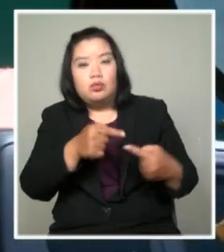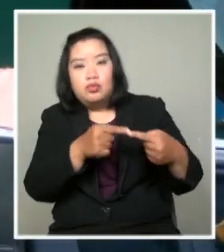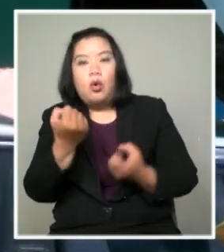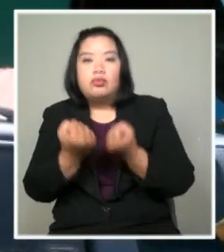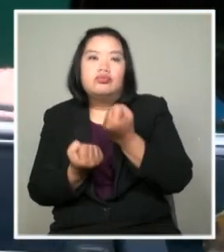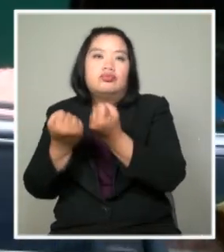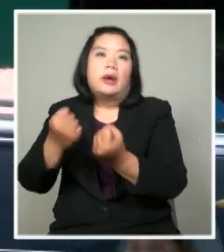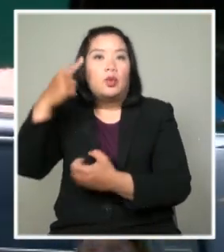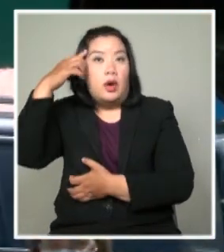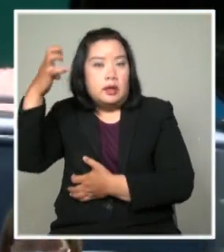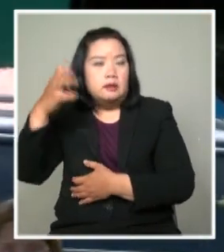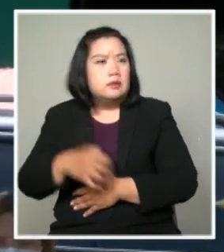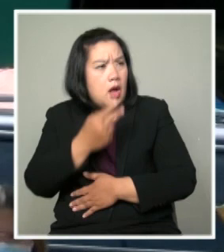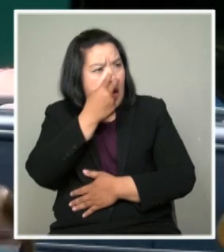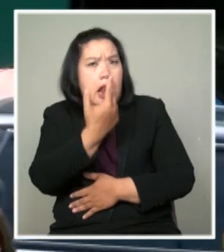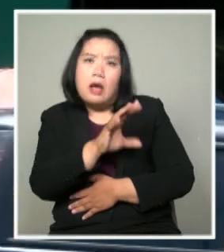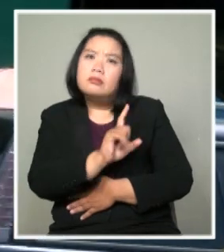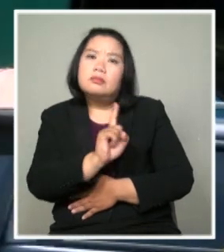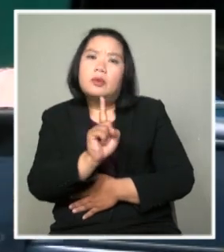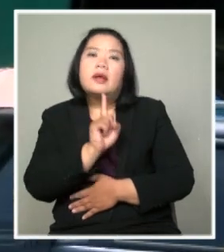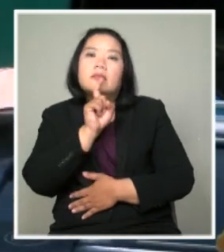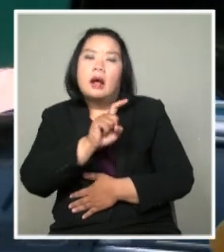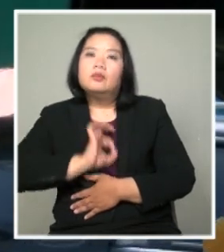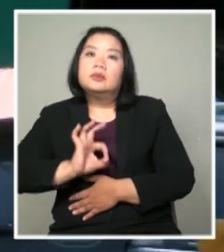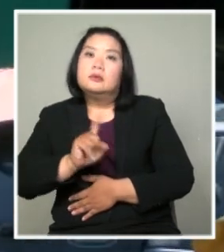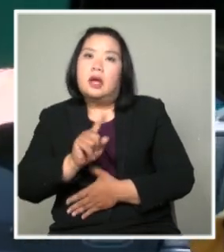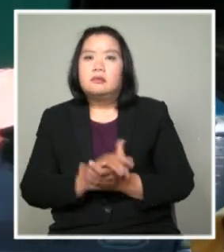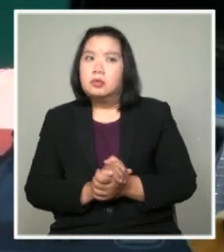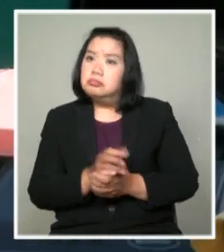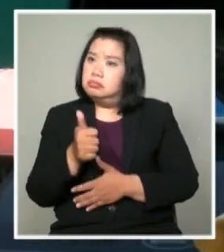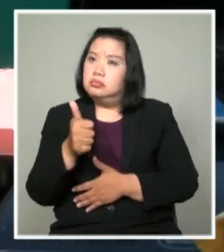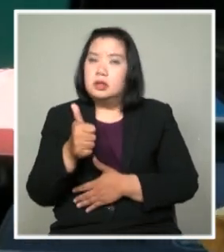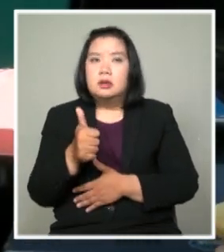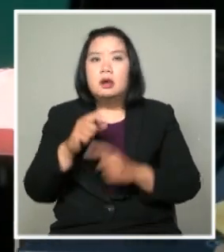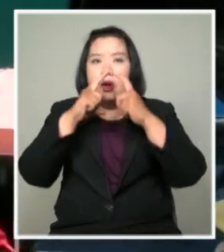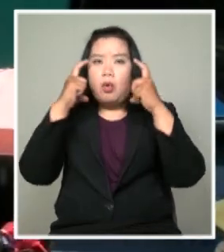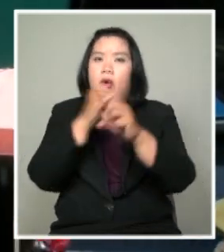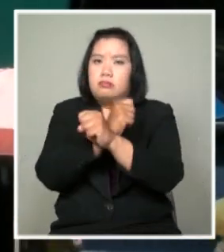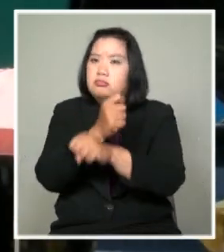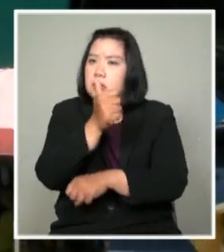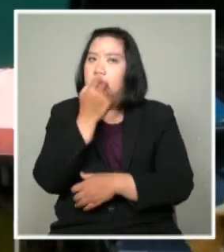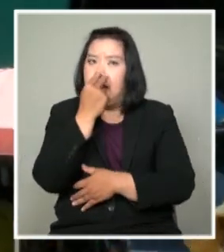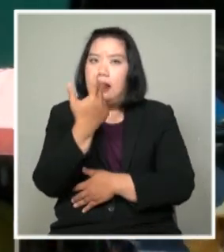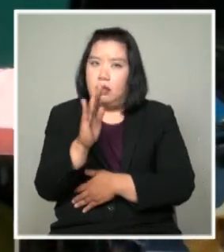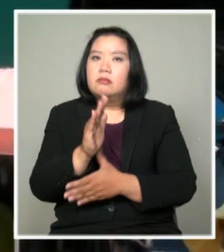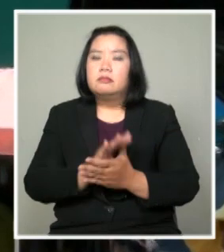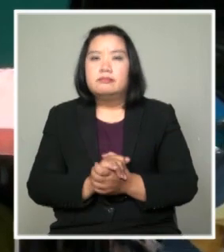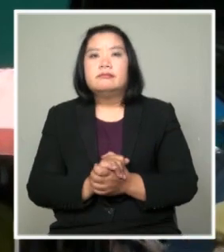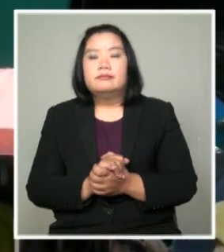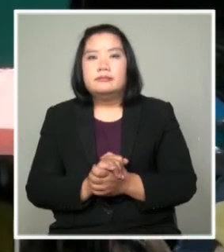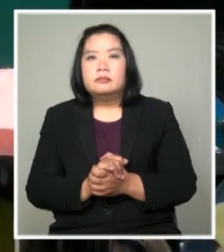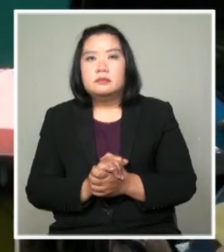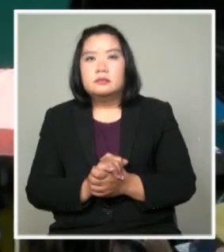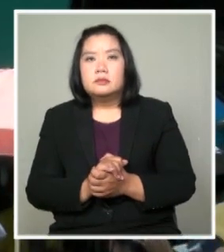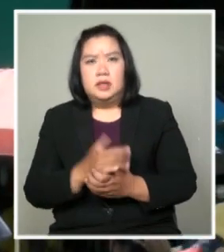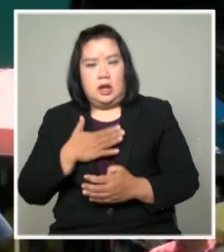าไปดูในตลาดแล้วมาตรการเป็นไงบ้างเรื่องของการดูแลโควิด ก็ดีนะฮะทุกคนก็ใส่แมสกันหมดครับผม ก็คือดูเขามีความมั่นใ